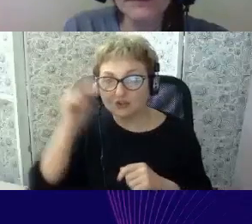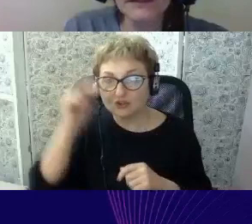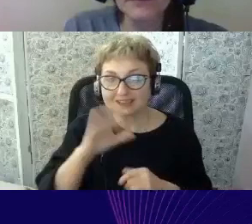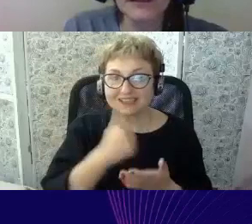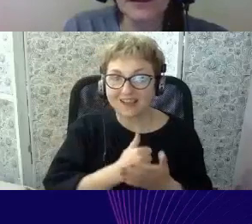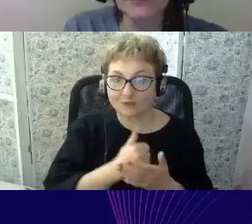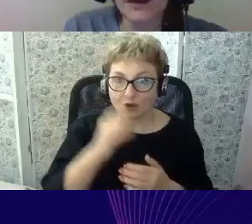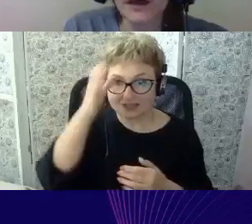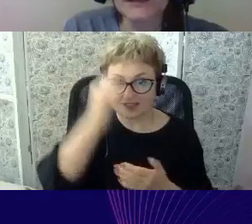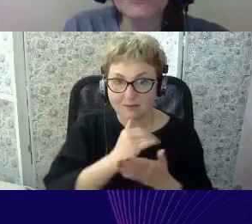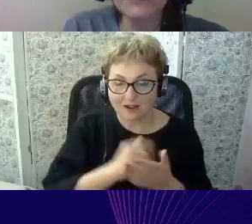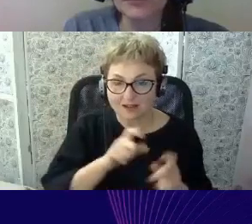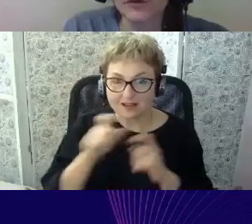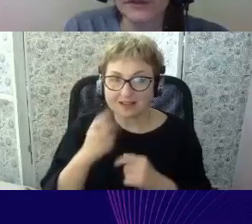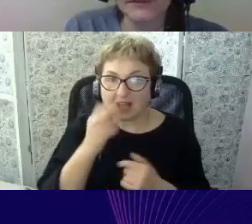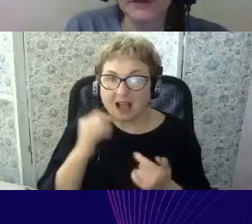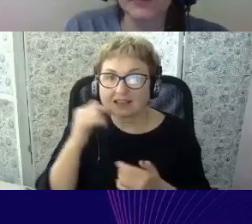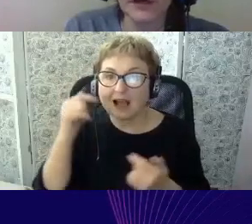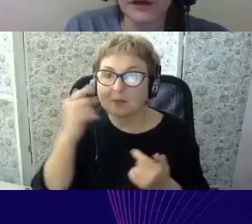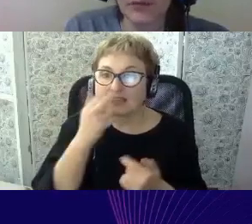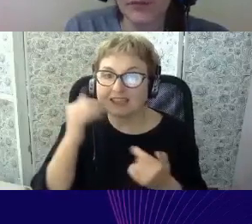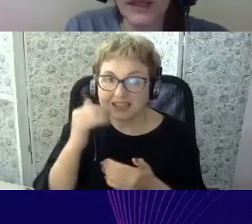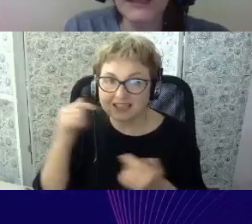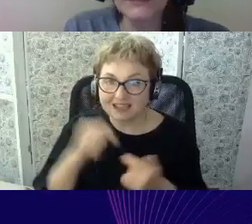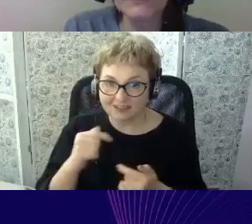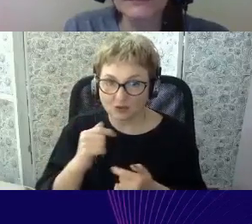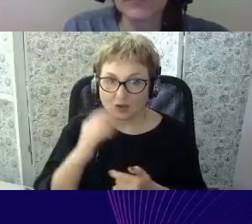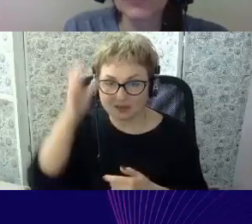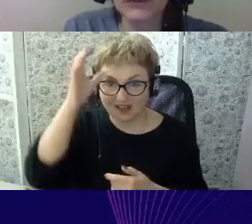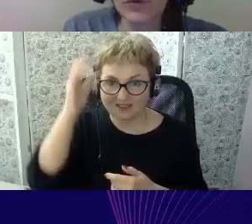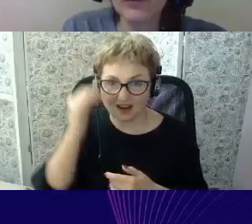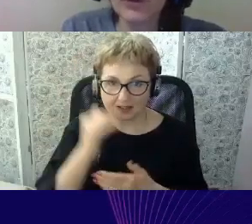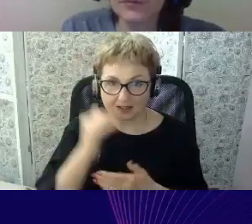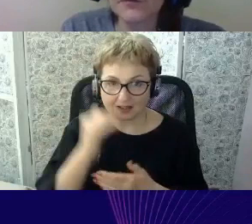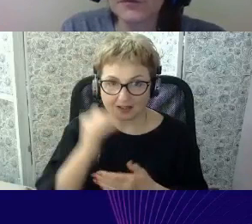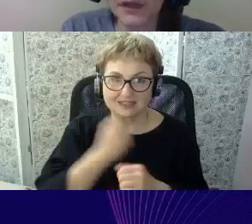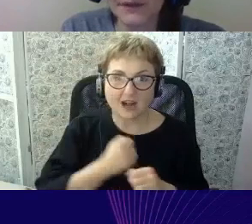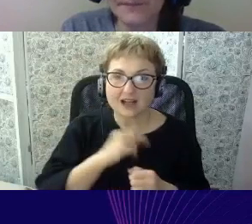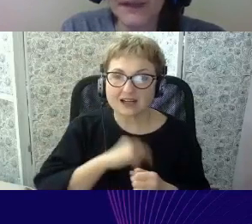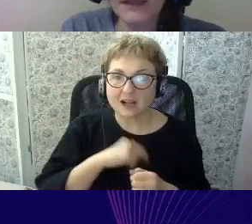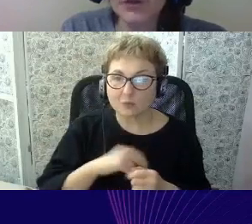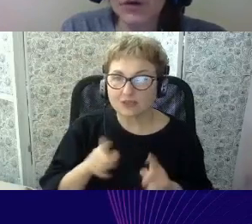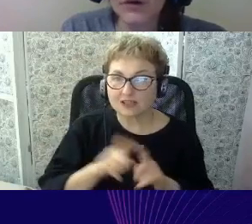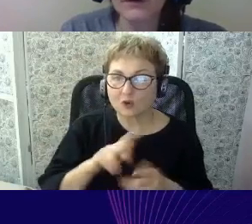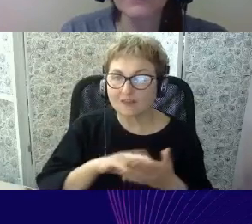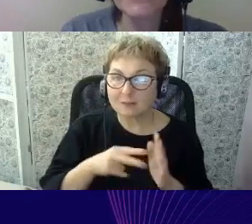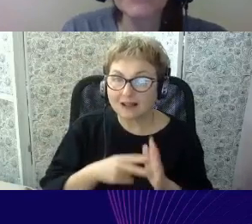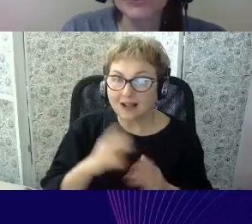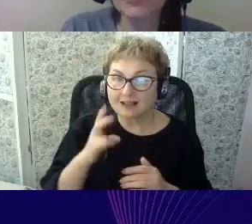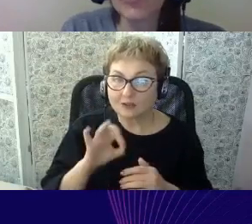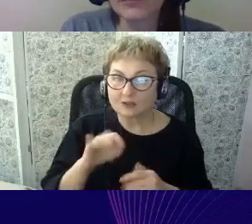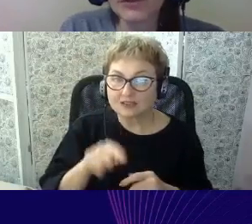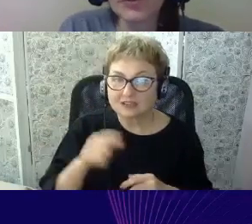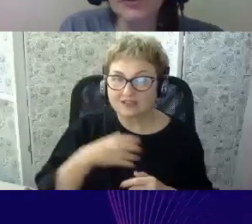основной образовательной программы на адаптированную образовательную программу и разработка такого учебного плана. Но